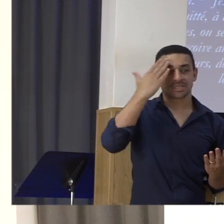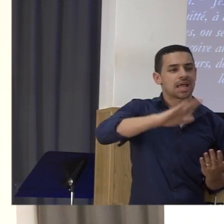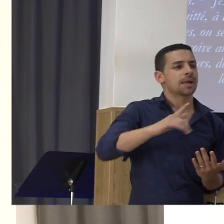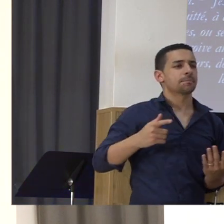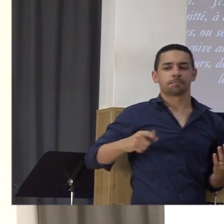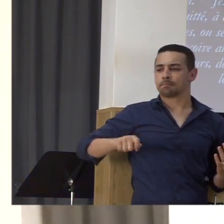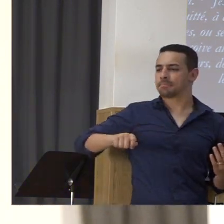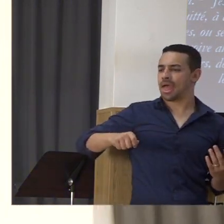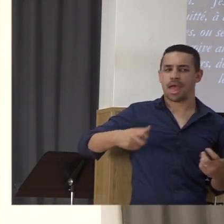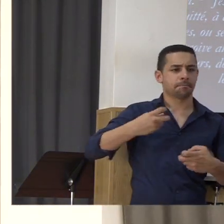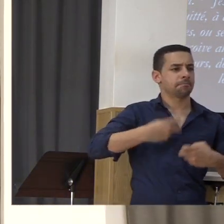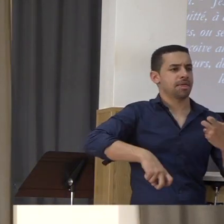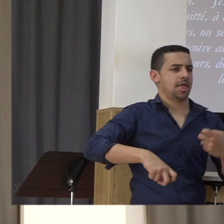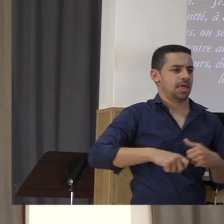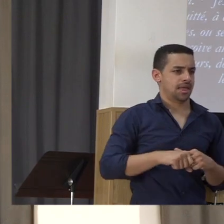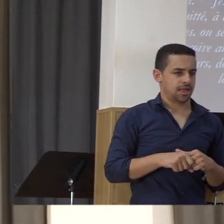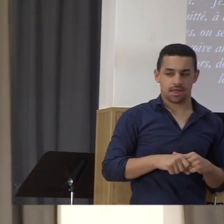un jour Pierre en avait marre. Vous savez,